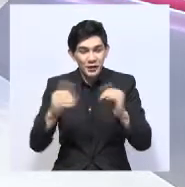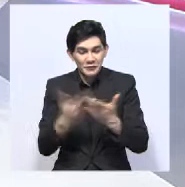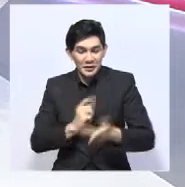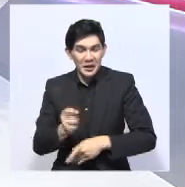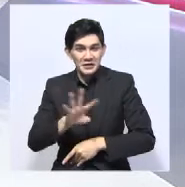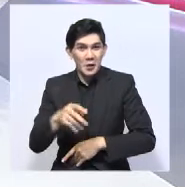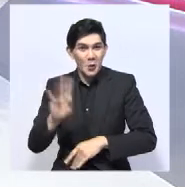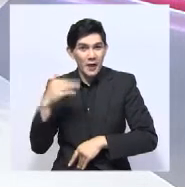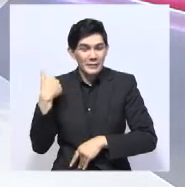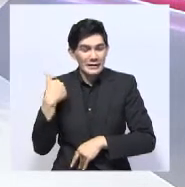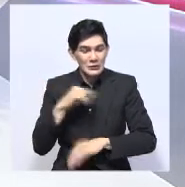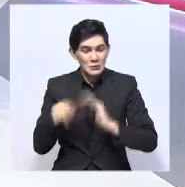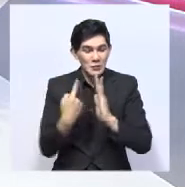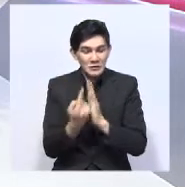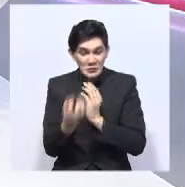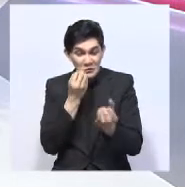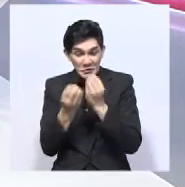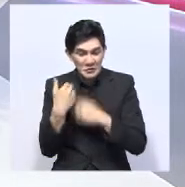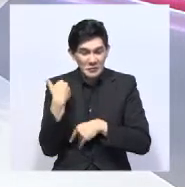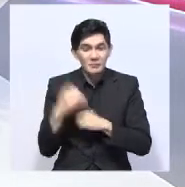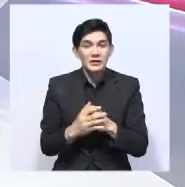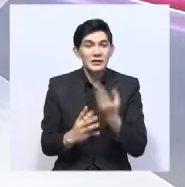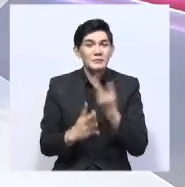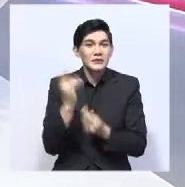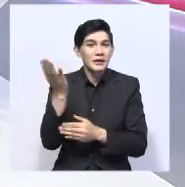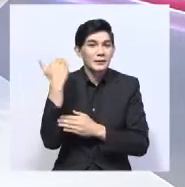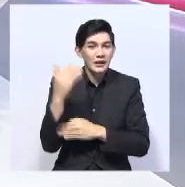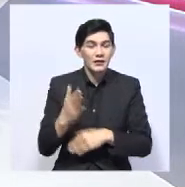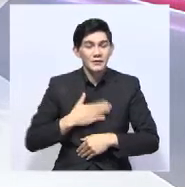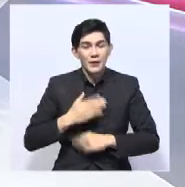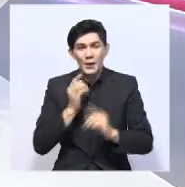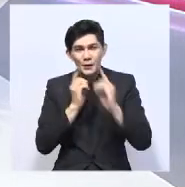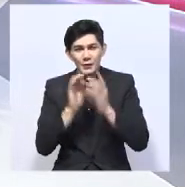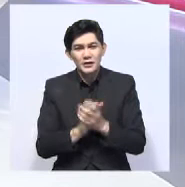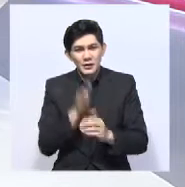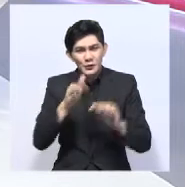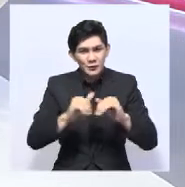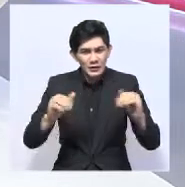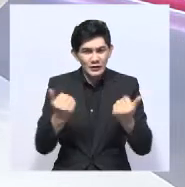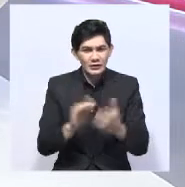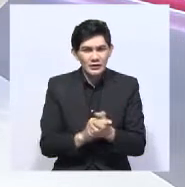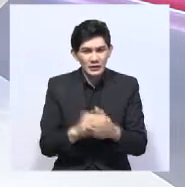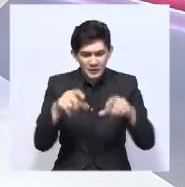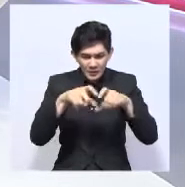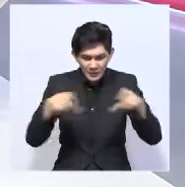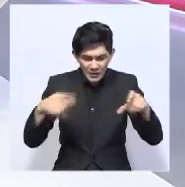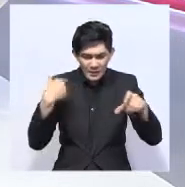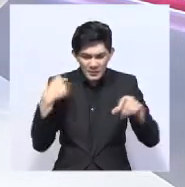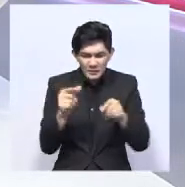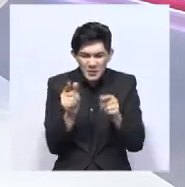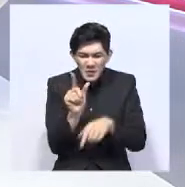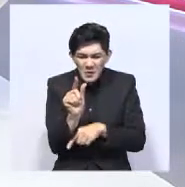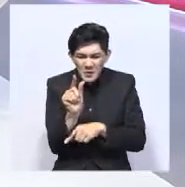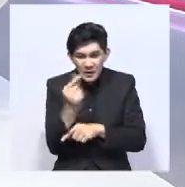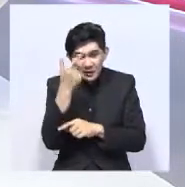400กว่าบาท1ชั่วโมงก็ต้องทานให้เยอะอ่ะ พี่เพื่อนอาทิตย์ที่แล้วเนี่ยผมทานทุเรียนยังคุยกับที่บ้านอยู่เลยบอกเฮ้ยเดี๋ยวนี้เนี่ยเม็ดอ่ ะ มัน